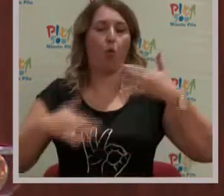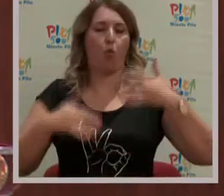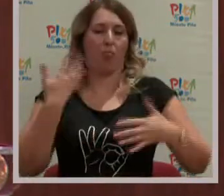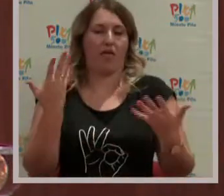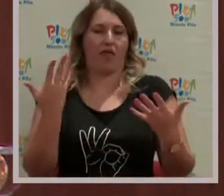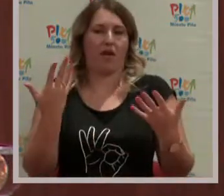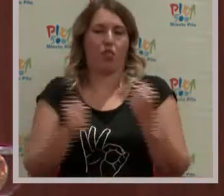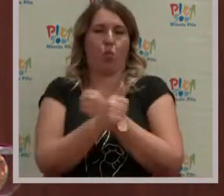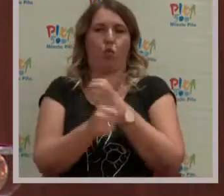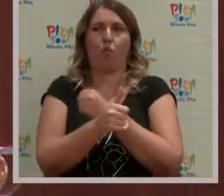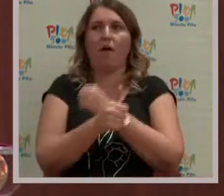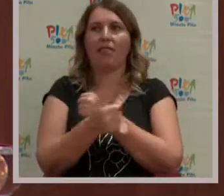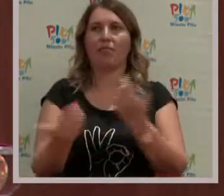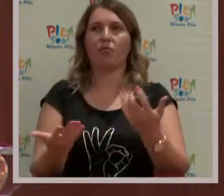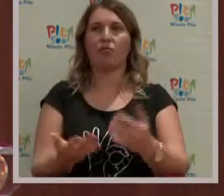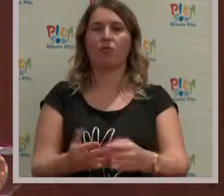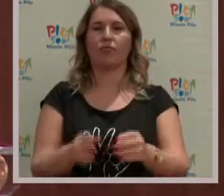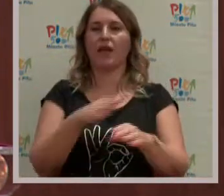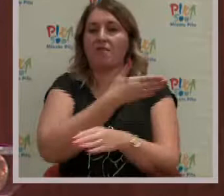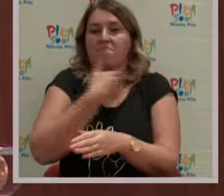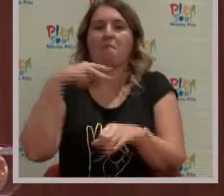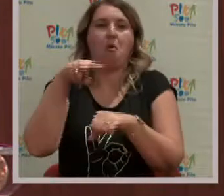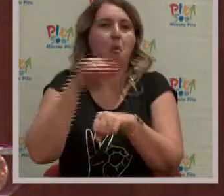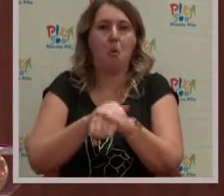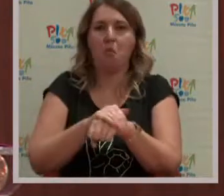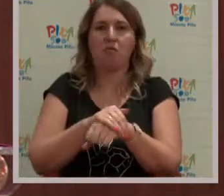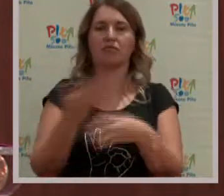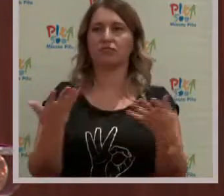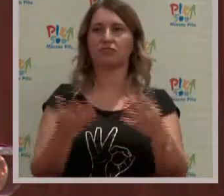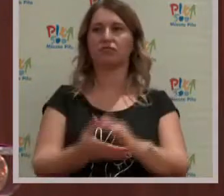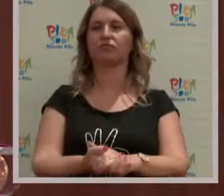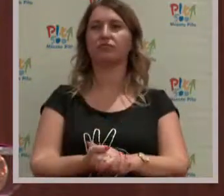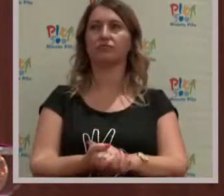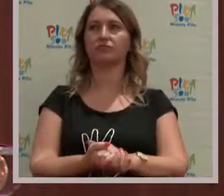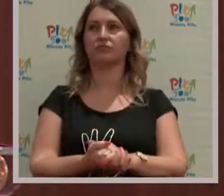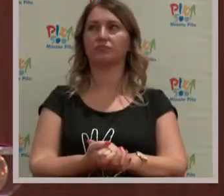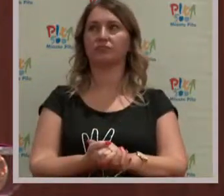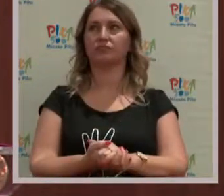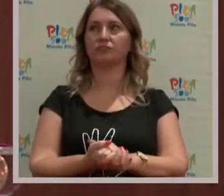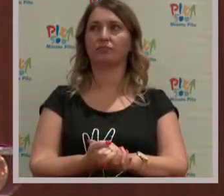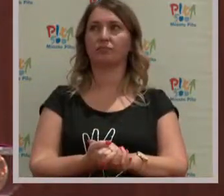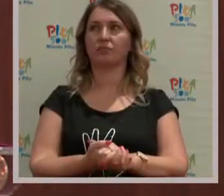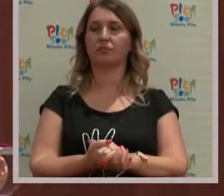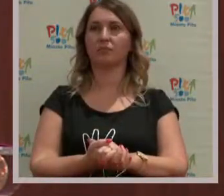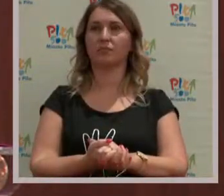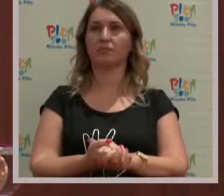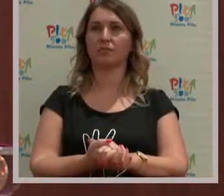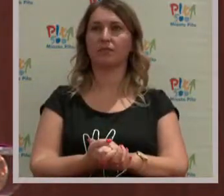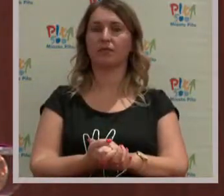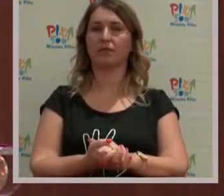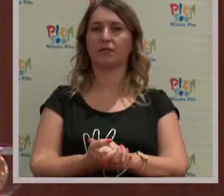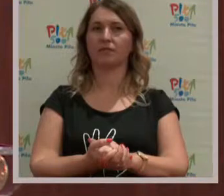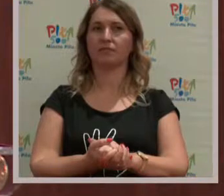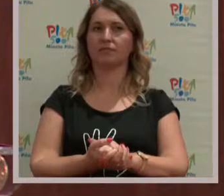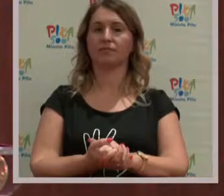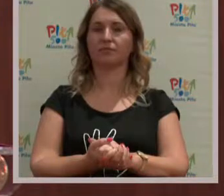ma dostępu do umów, nie ma dostępu do wielu dokumentów. One częściowo zostały przejęte